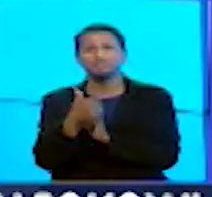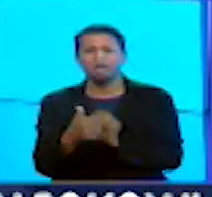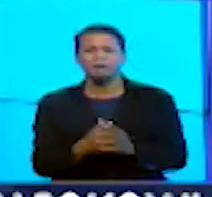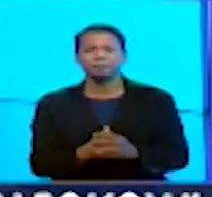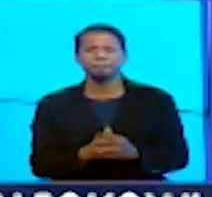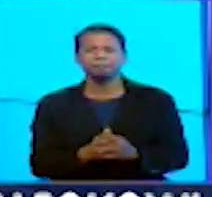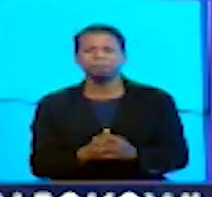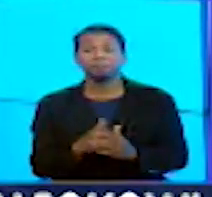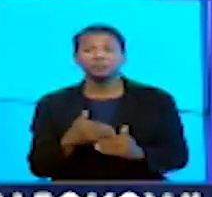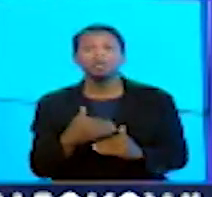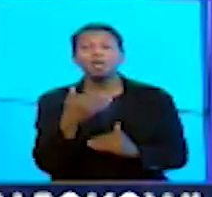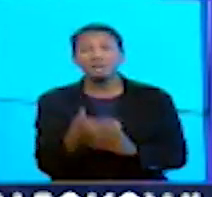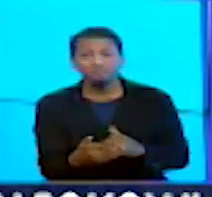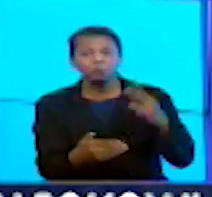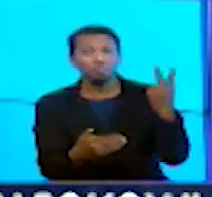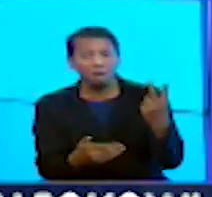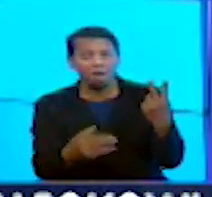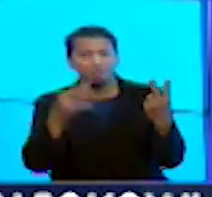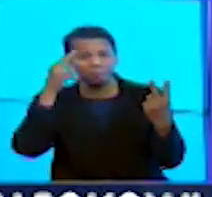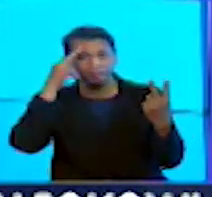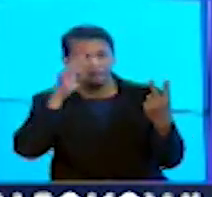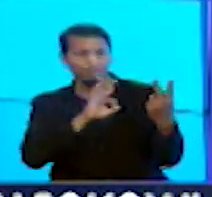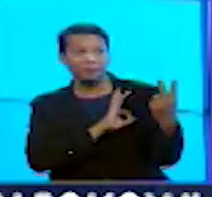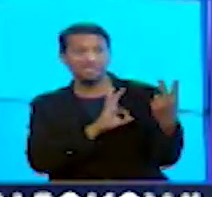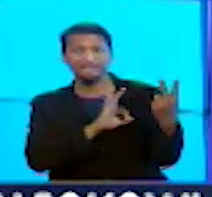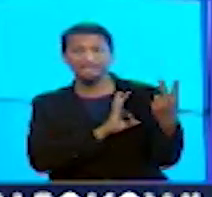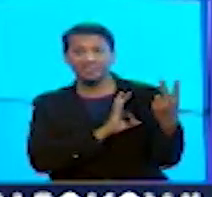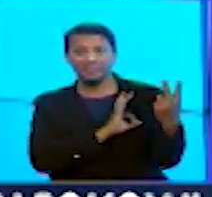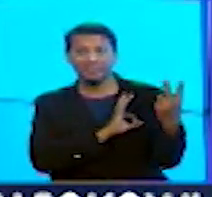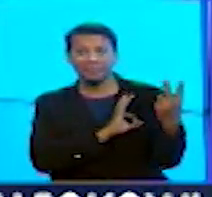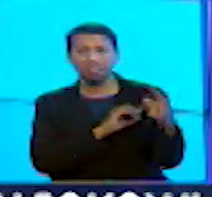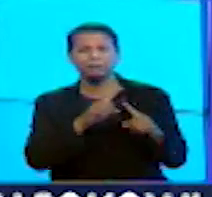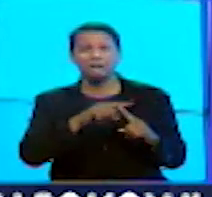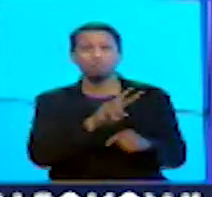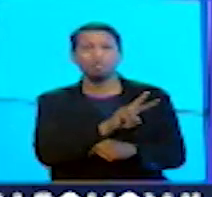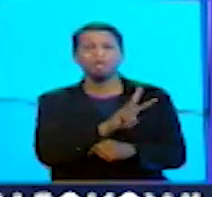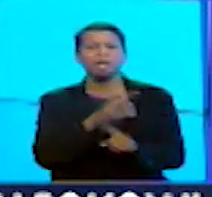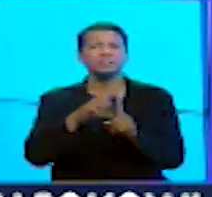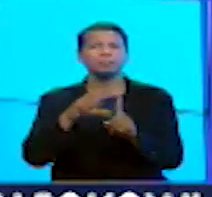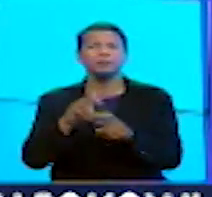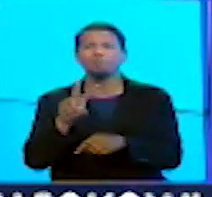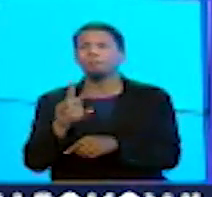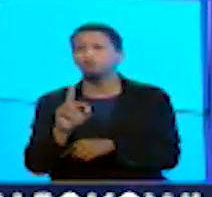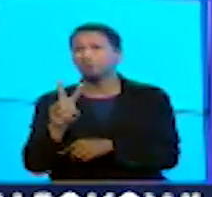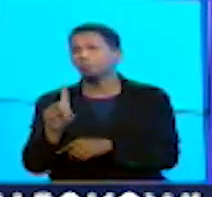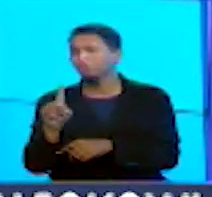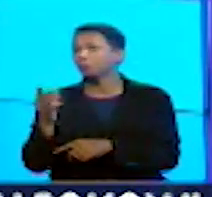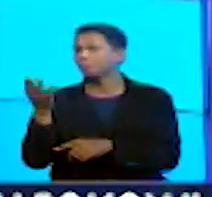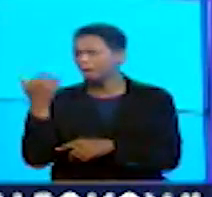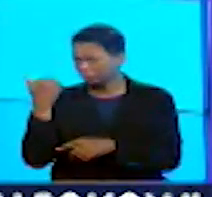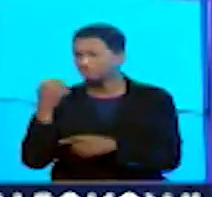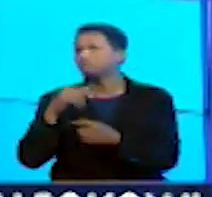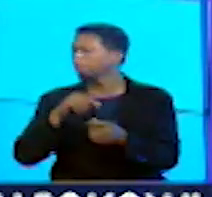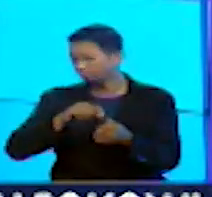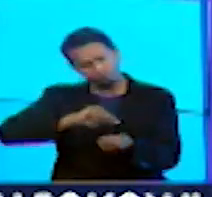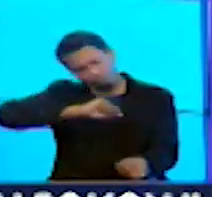satu kali mereshuffle menteri kabinetnya pada 23 Desember 2020. Sebelumnya, pada periode pertama